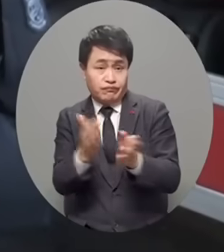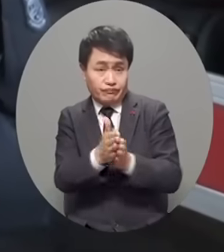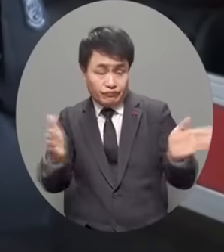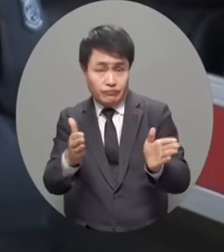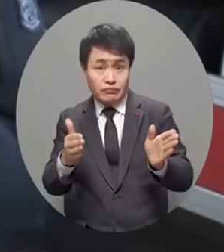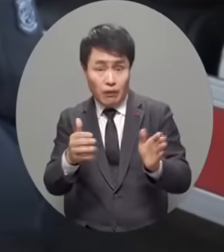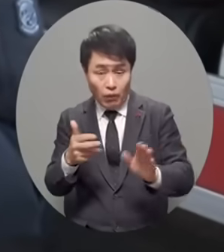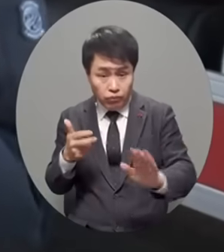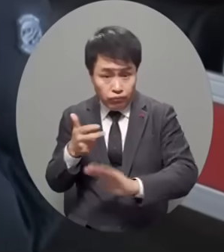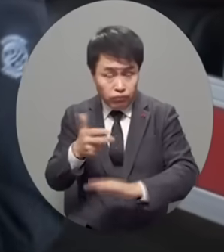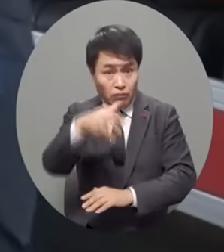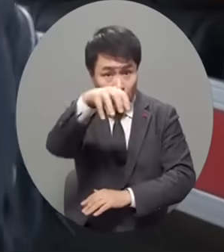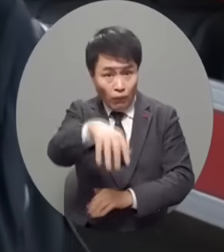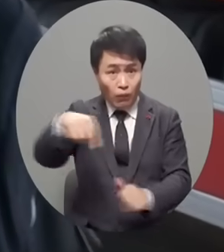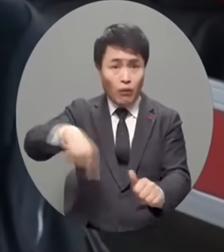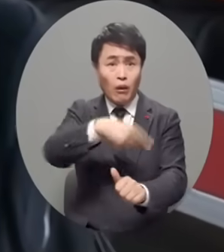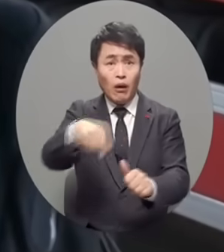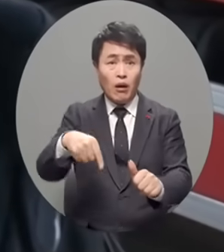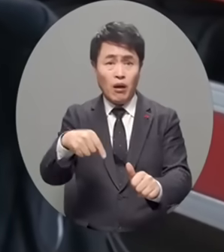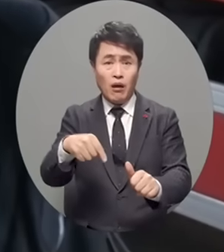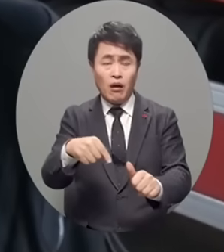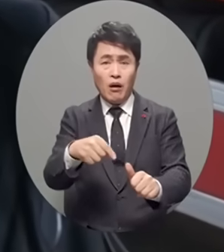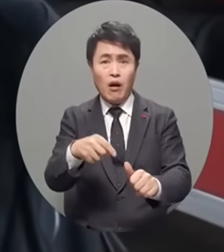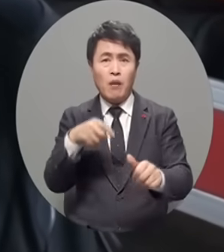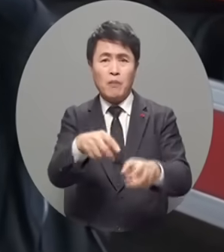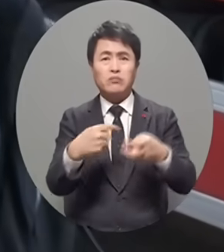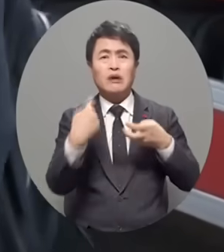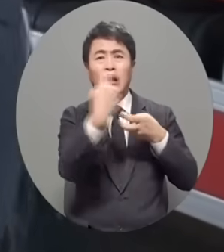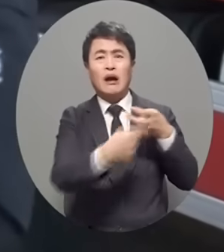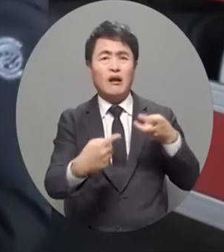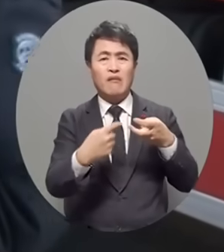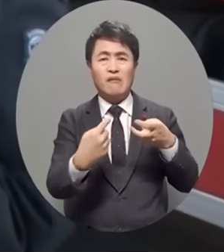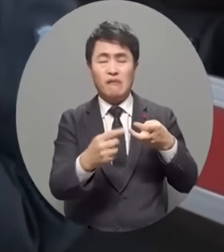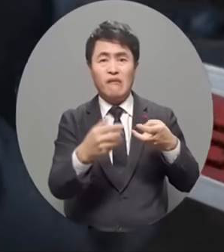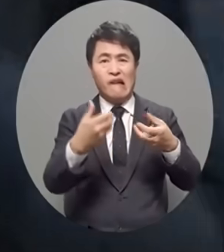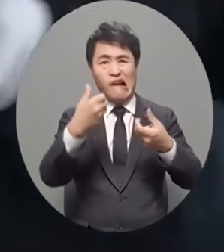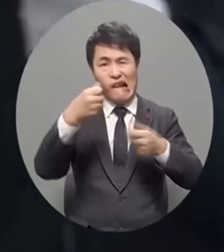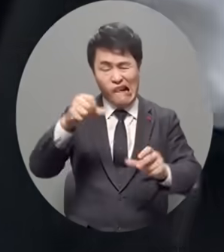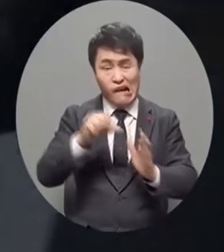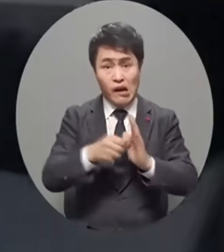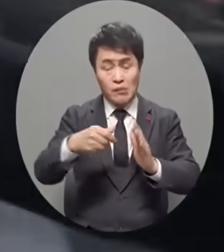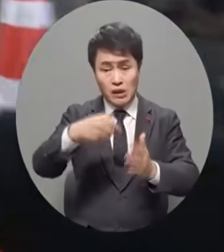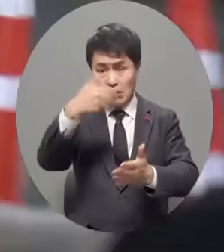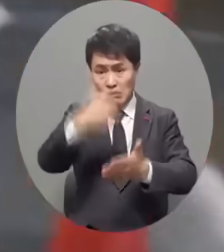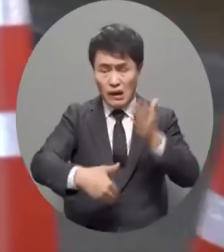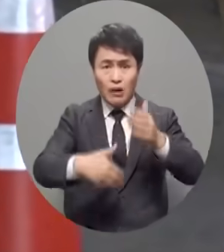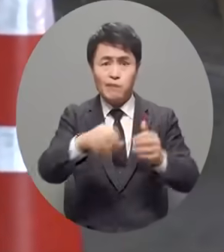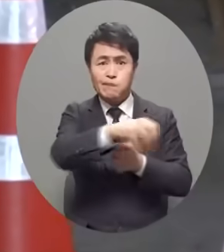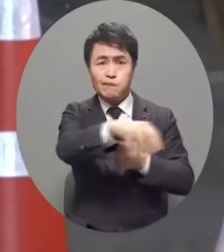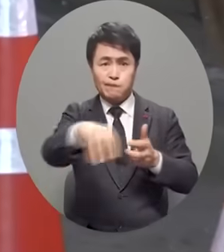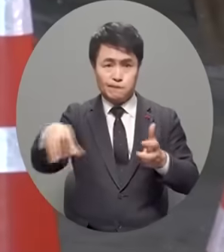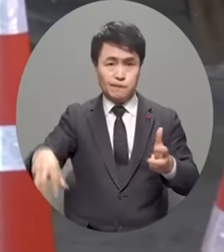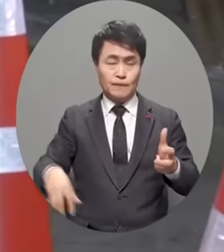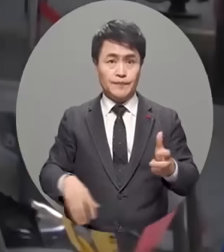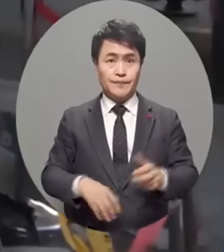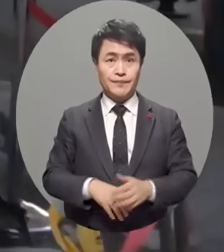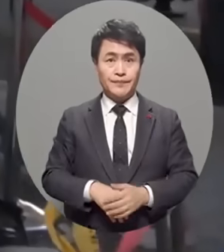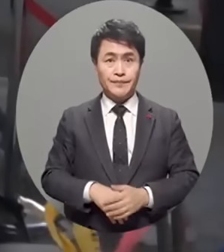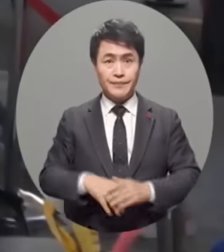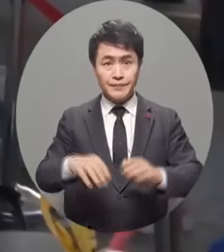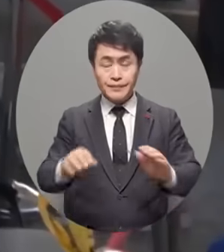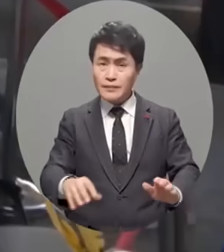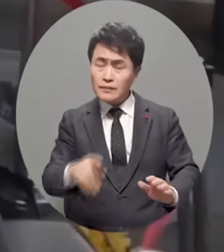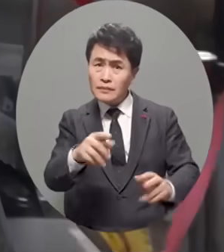사고가 난 현장입니다. 버스 앞부분은 완전히 부서져 떨어져 나갔고 바닥에는 잔해들이 나뒹굴고 있습니다.